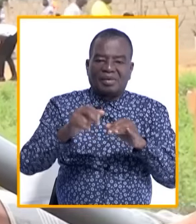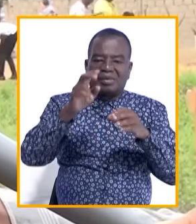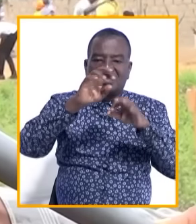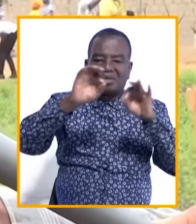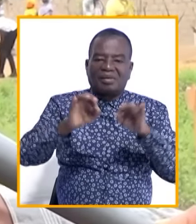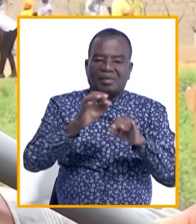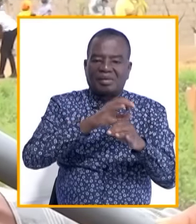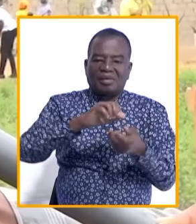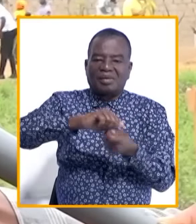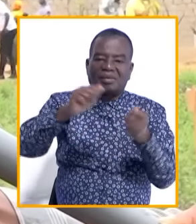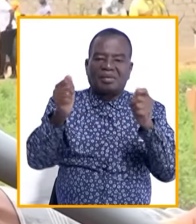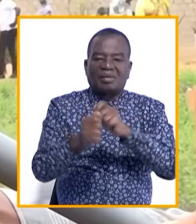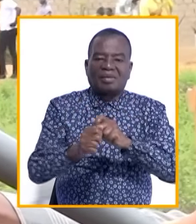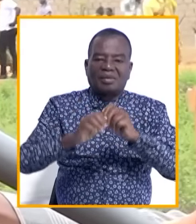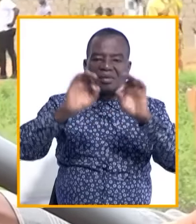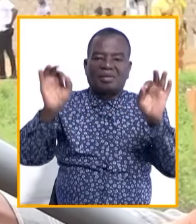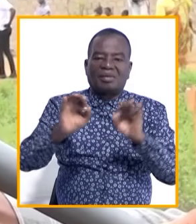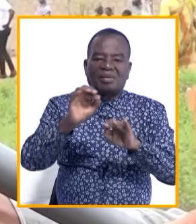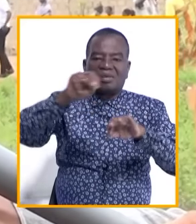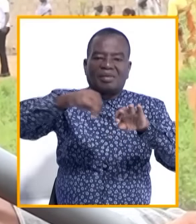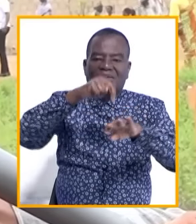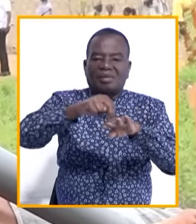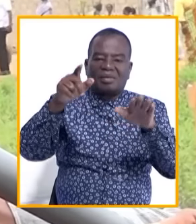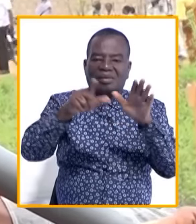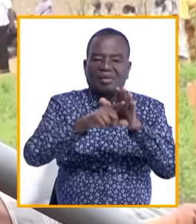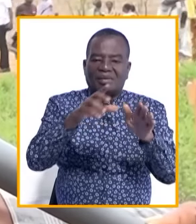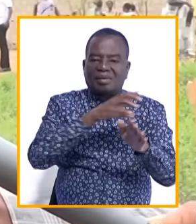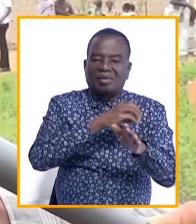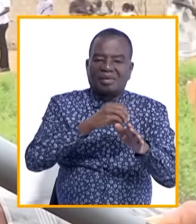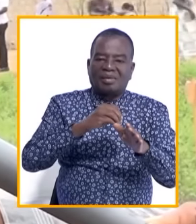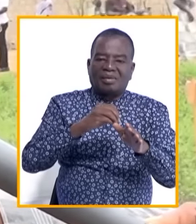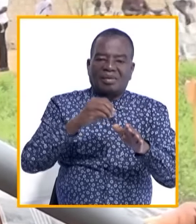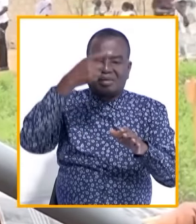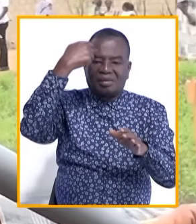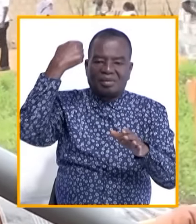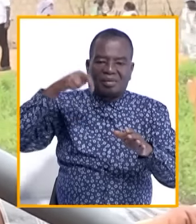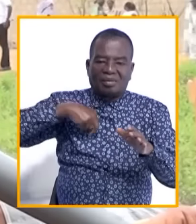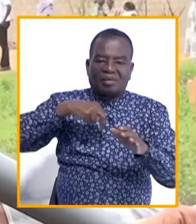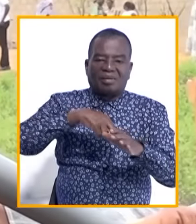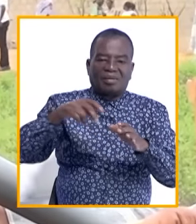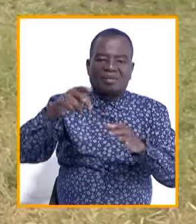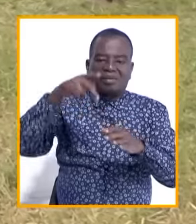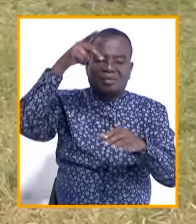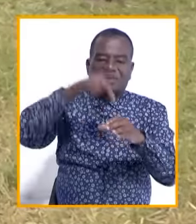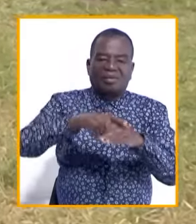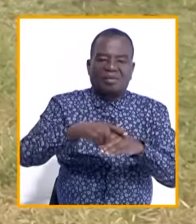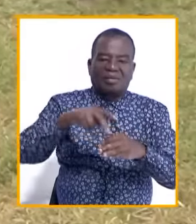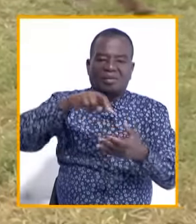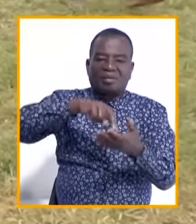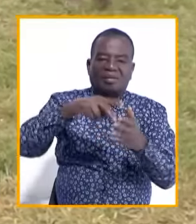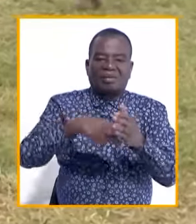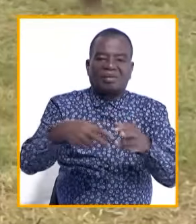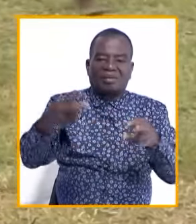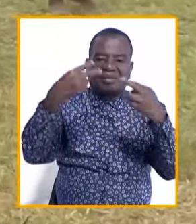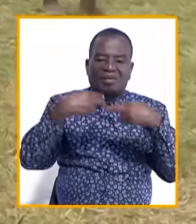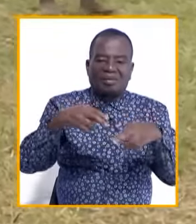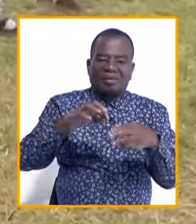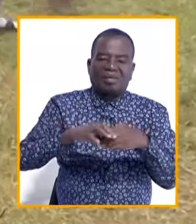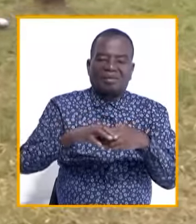un festival de la tribu Anou, mais c'est devenu un festival national et voire international, parce que nous